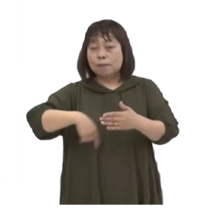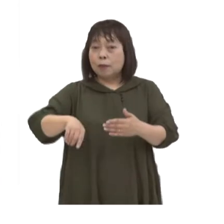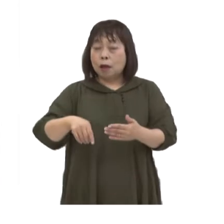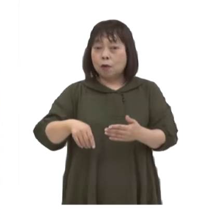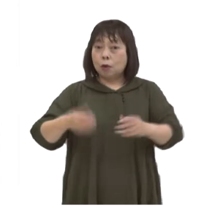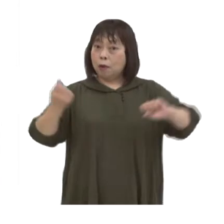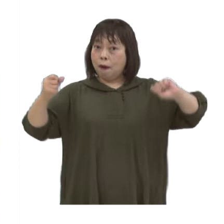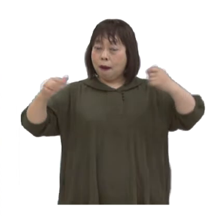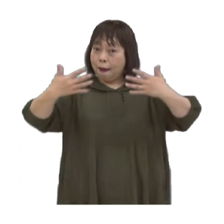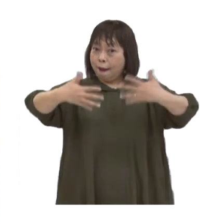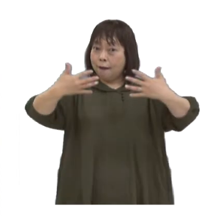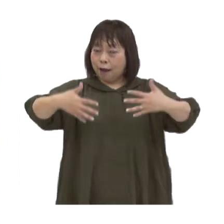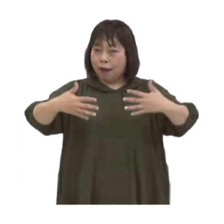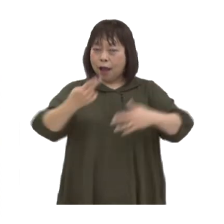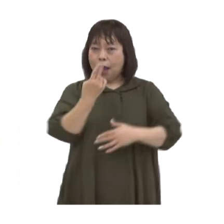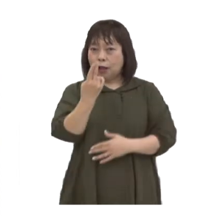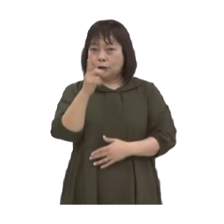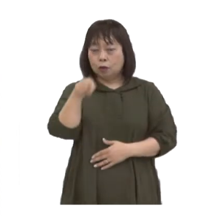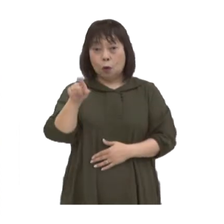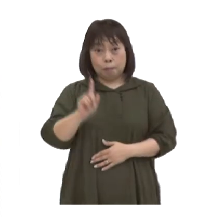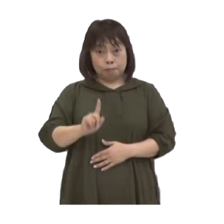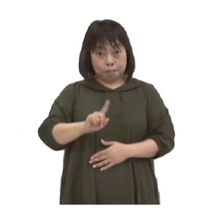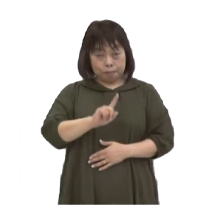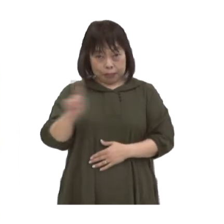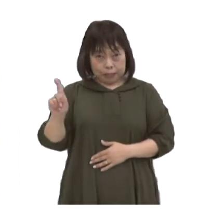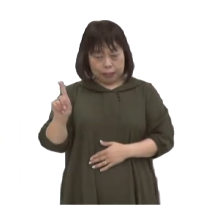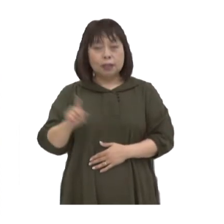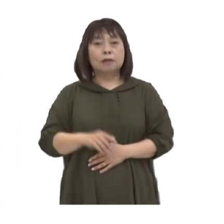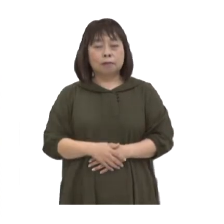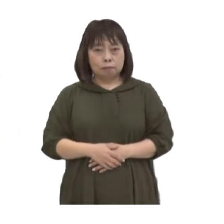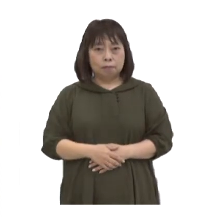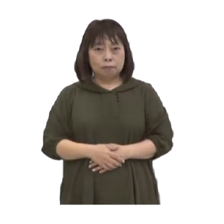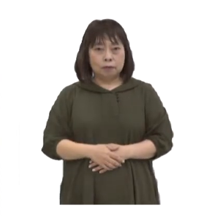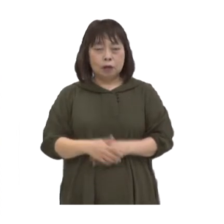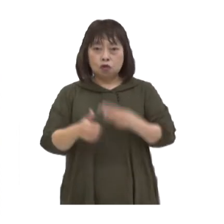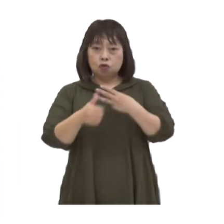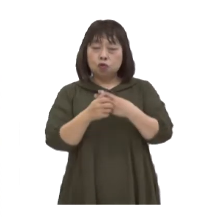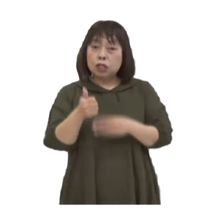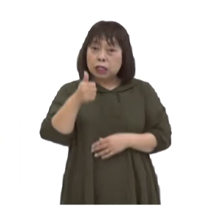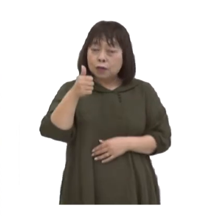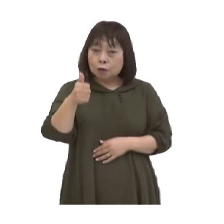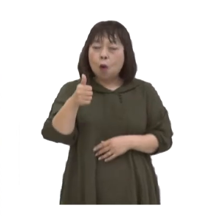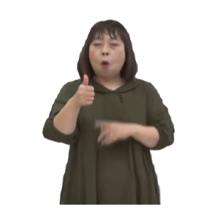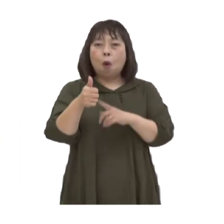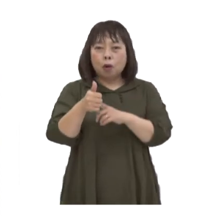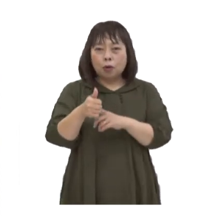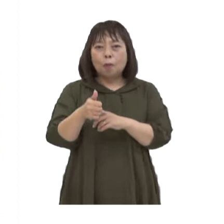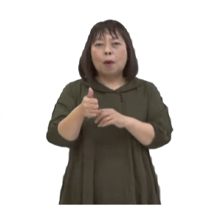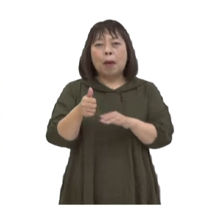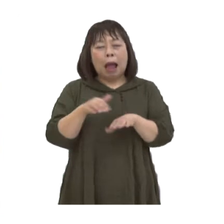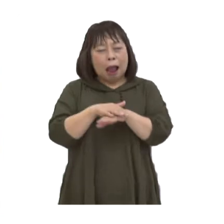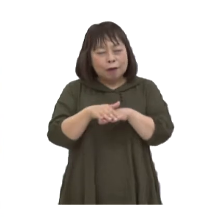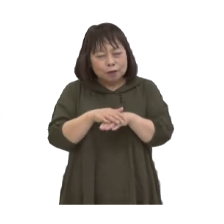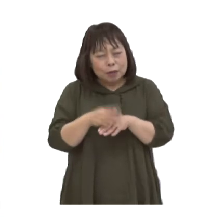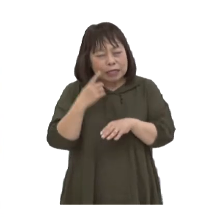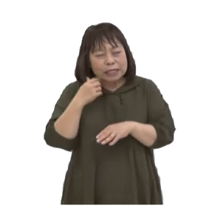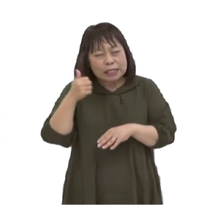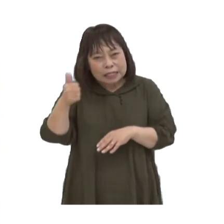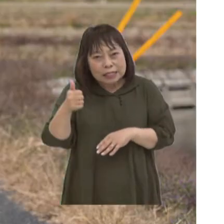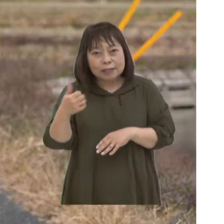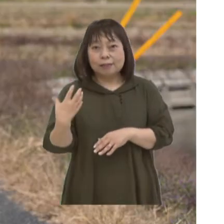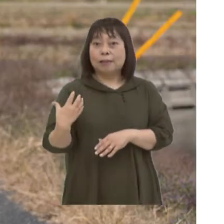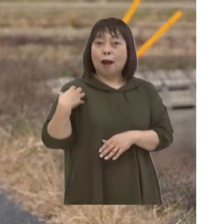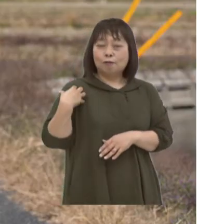ビ待望の初映画化。主人公の破天荒ながら愛すべき父安役